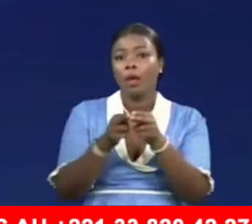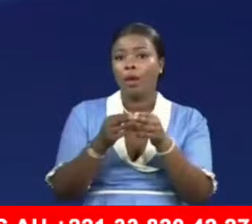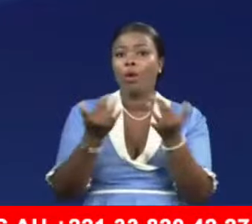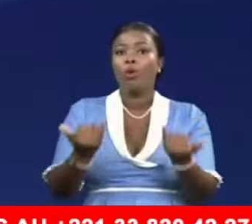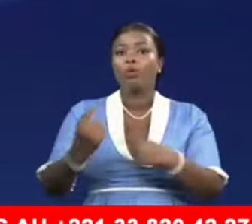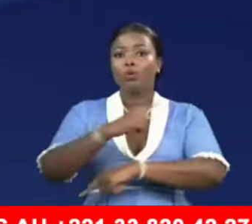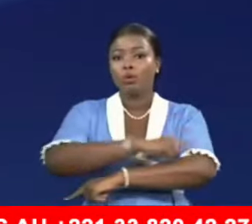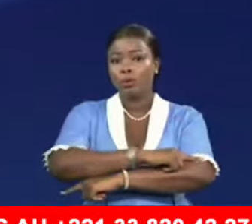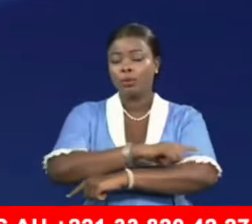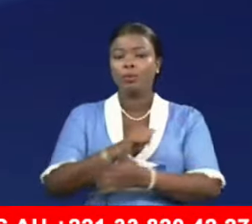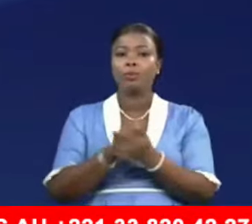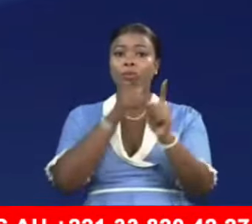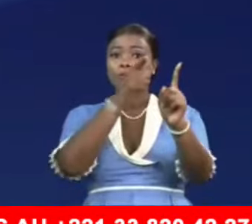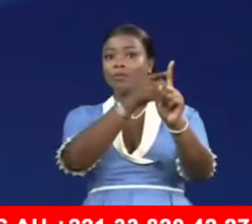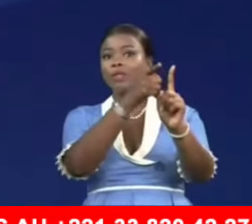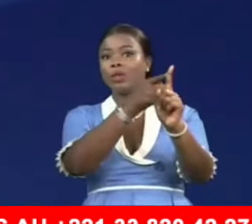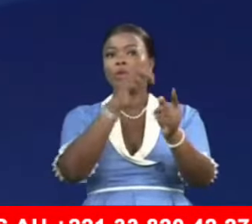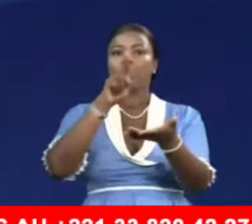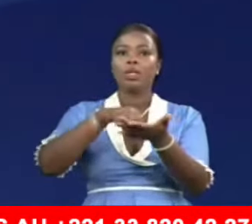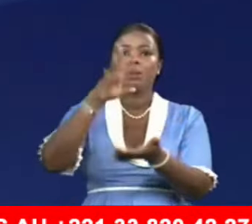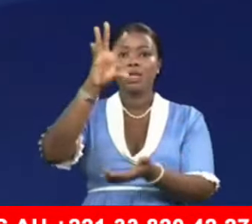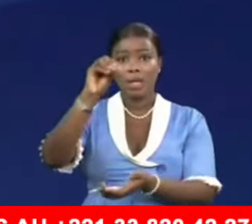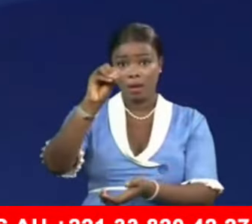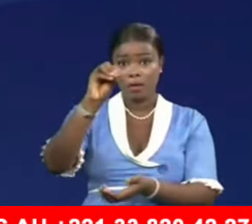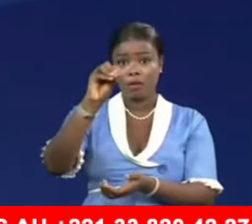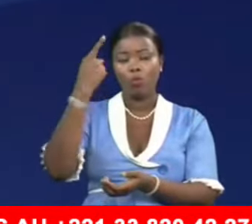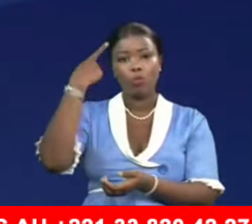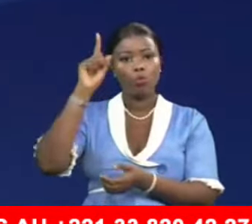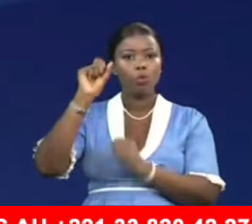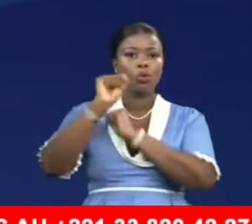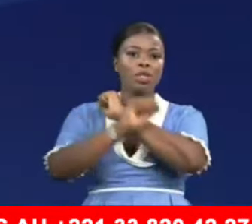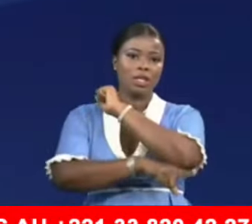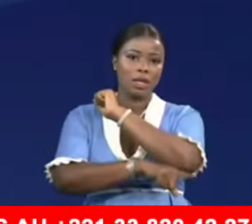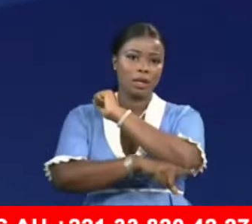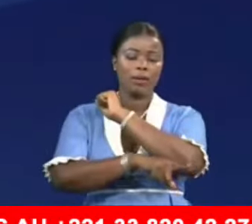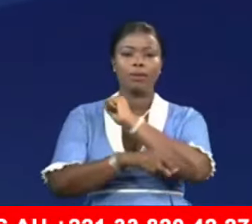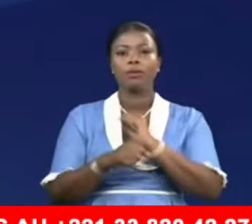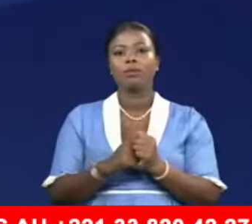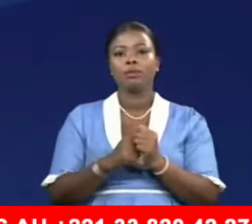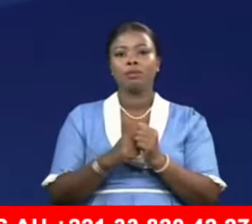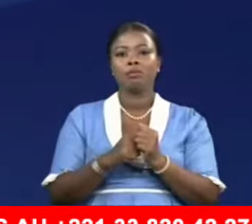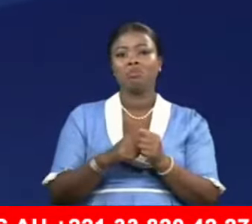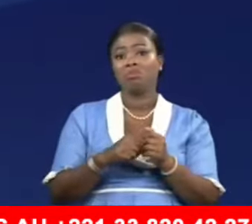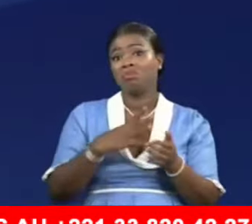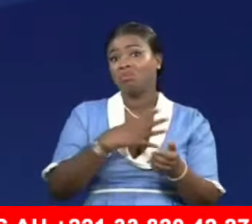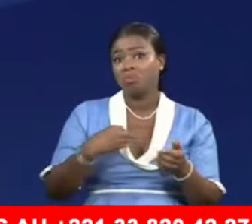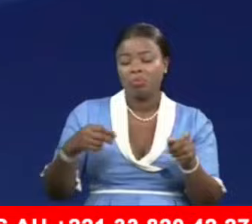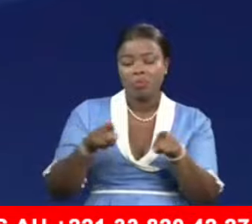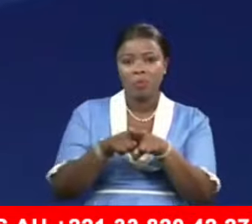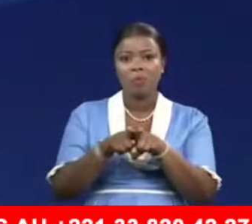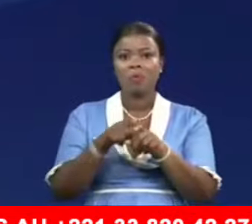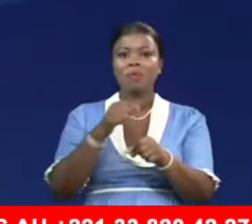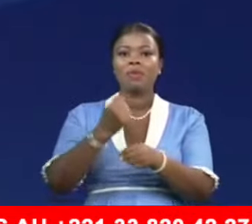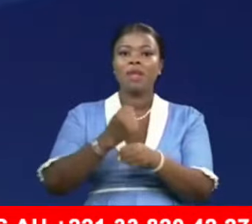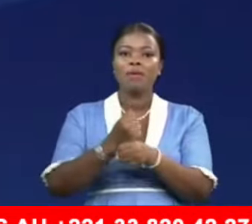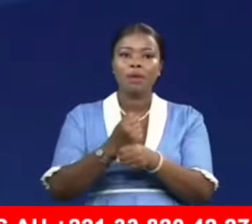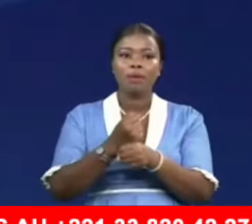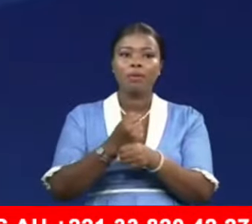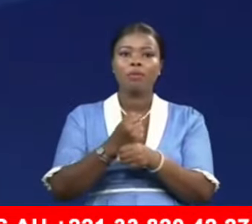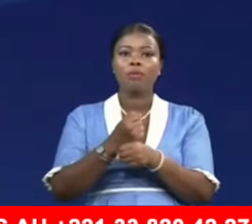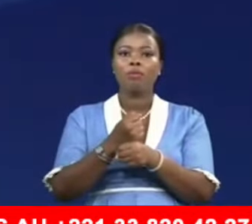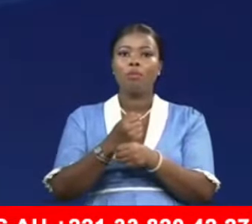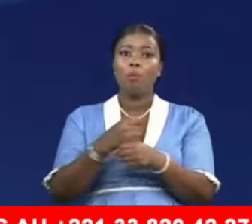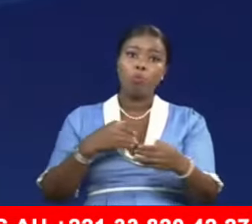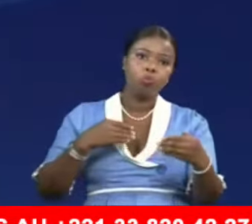vision 2050 pour le Sénégal et l'aboutissement d'un long combat qui a pris sa